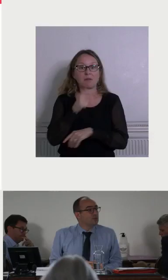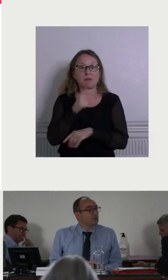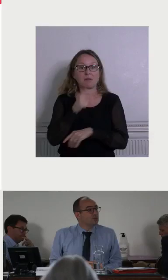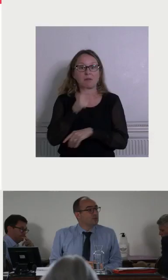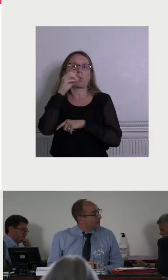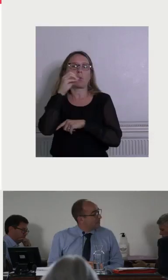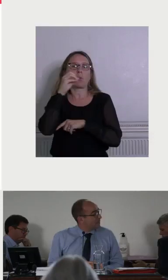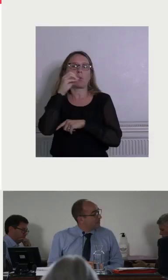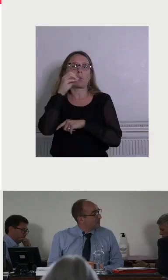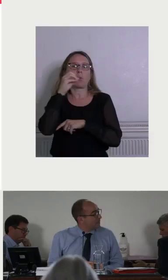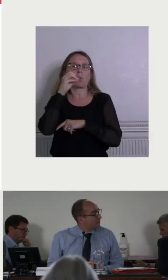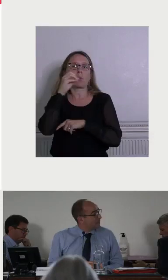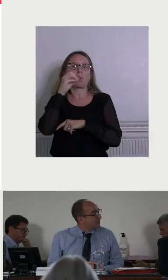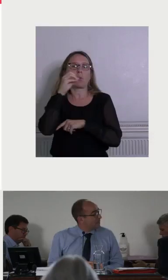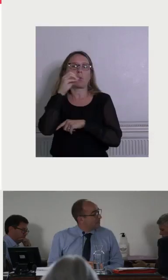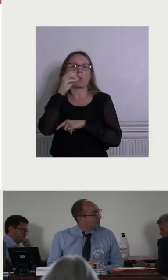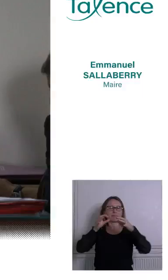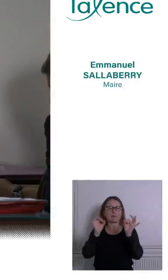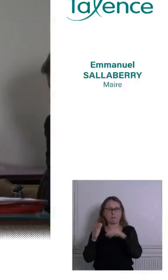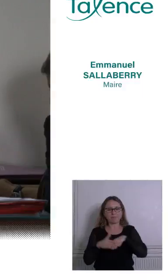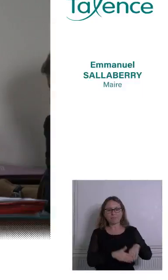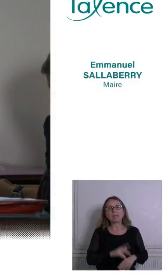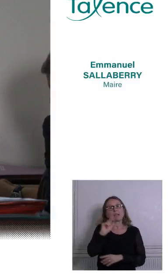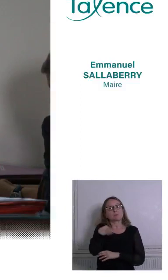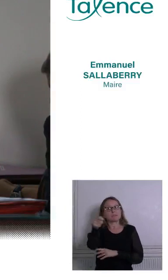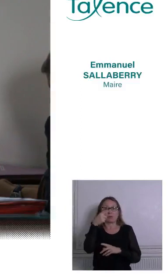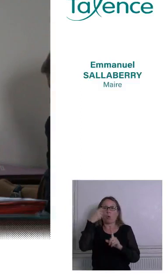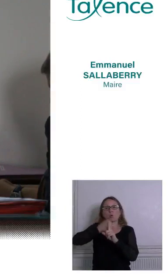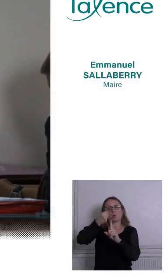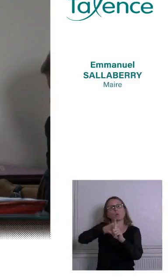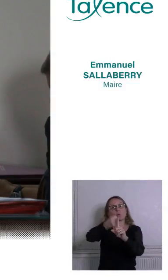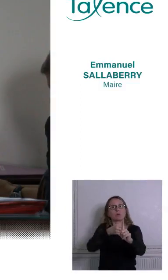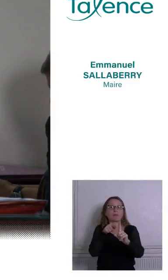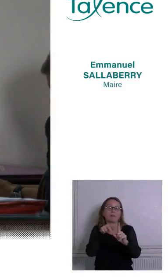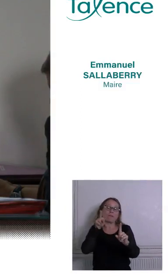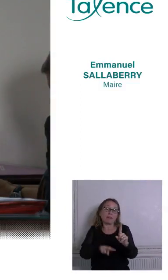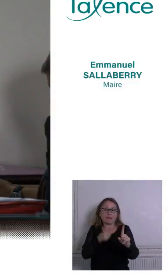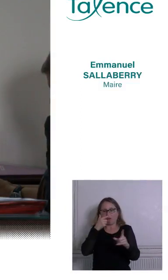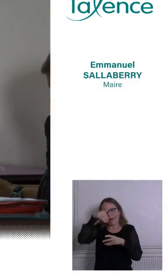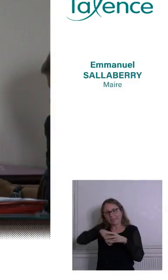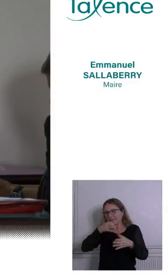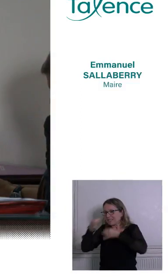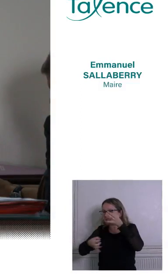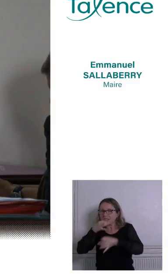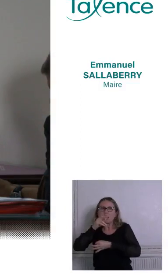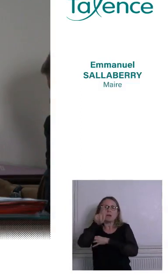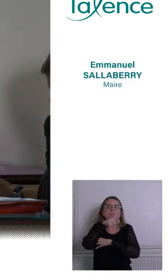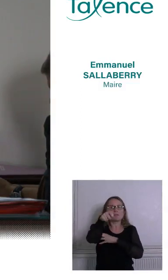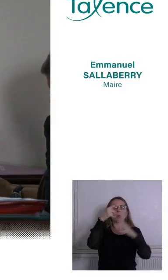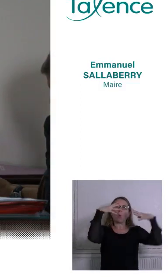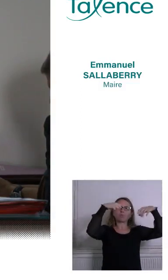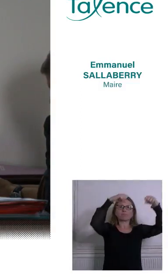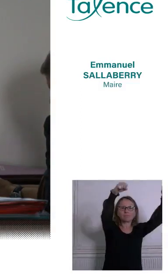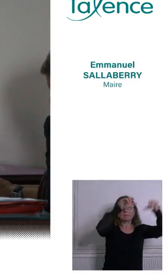capteurs de pluie pour limiter les arrosages et rationaliser nos consommations. Je vous rappelle que tous ces points ont